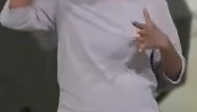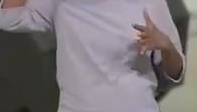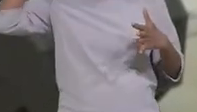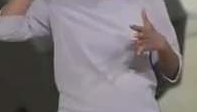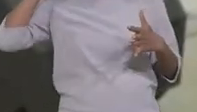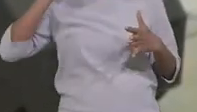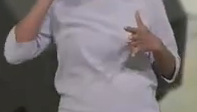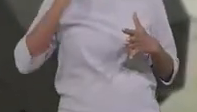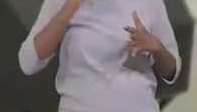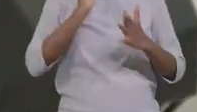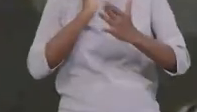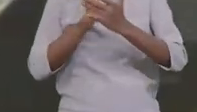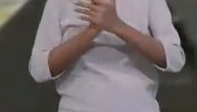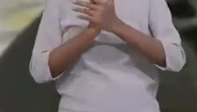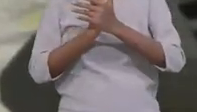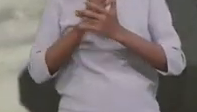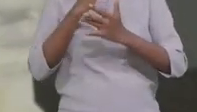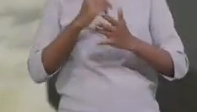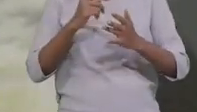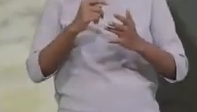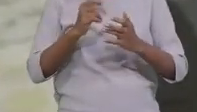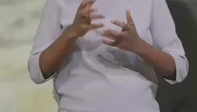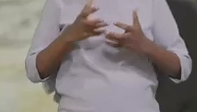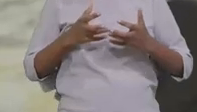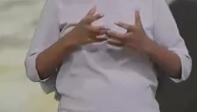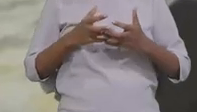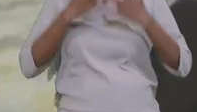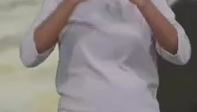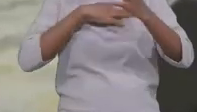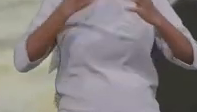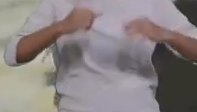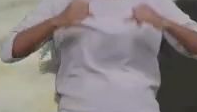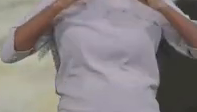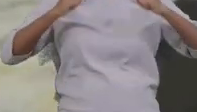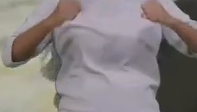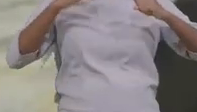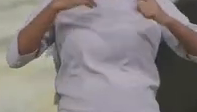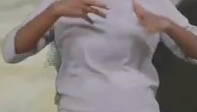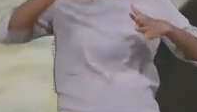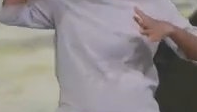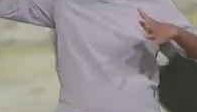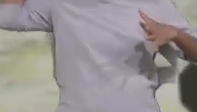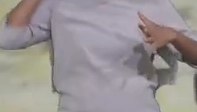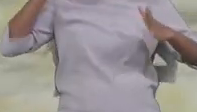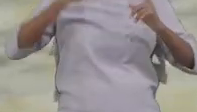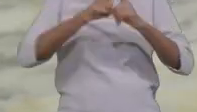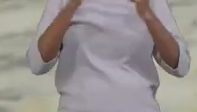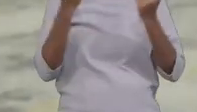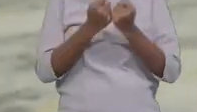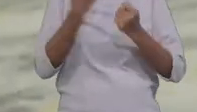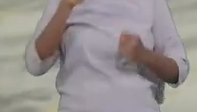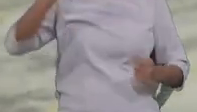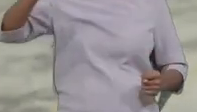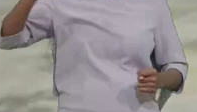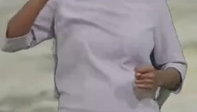ces lions apparents ne vont pas empêcher la puissance du lion de la tribu